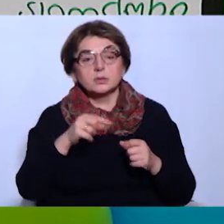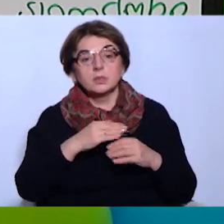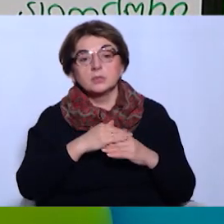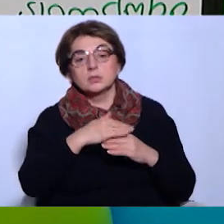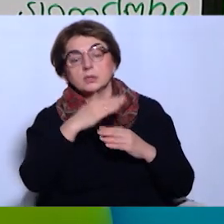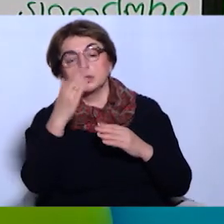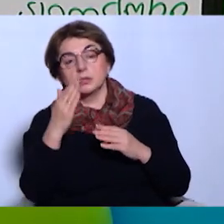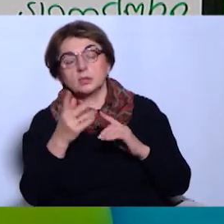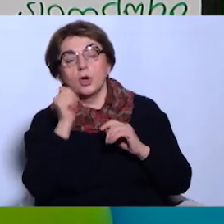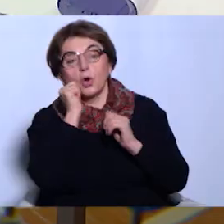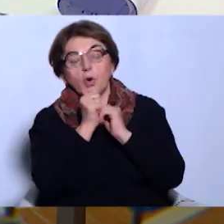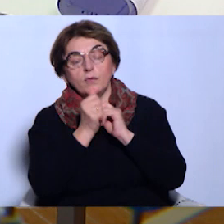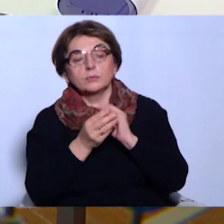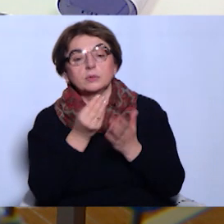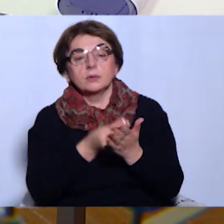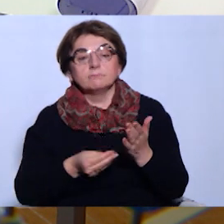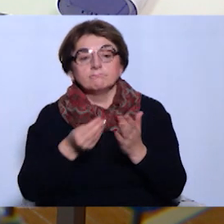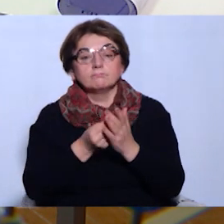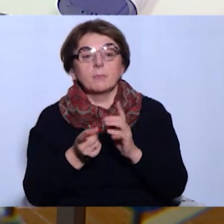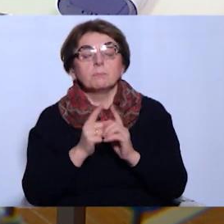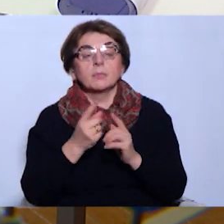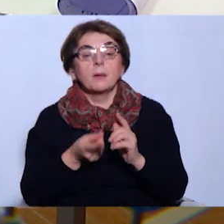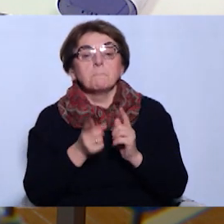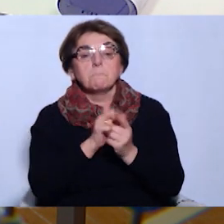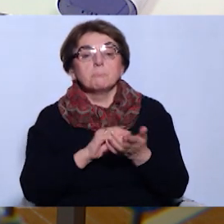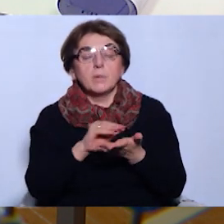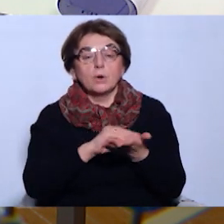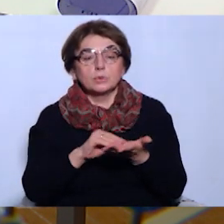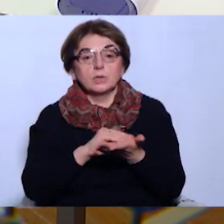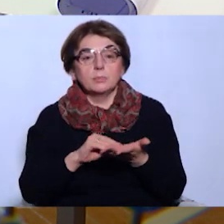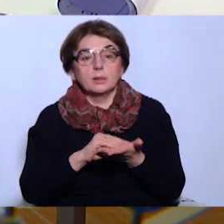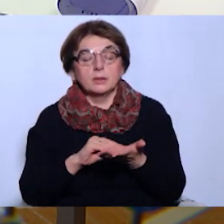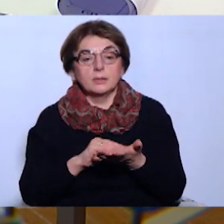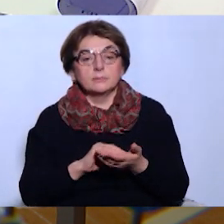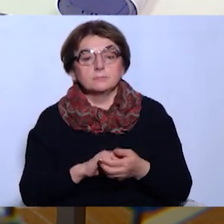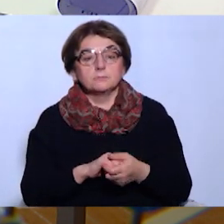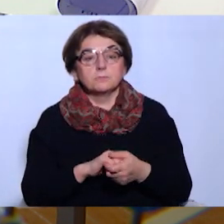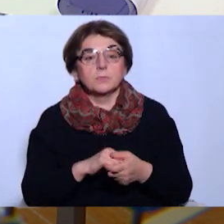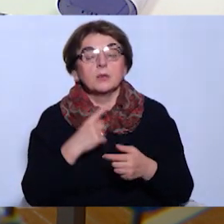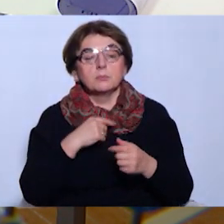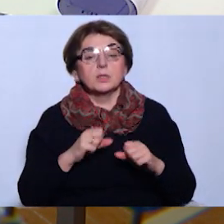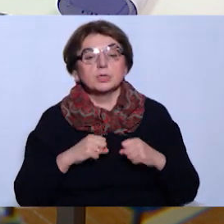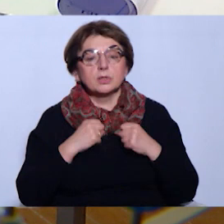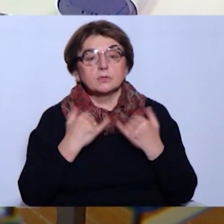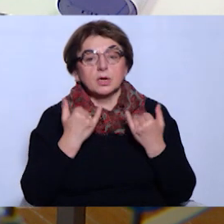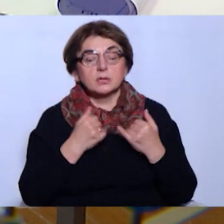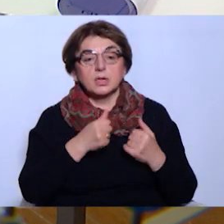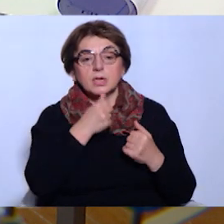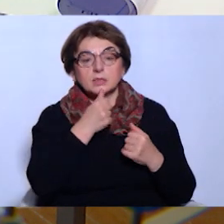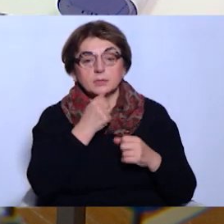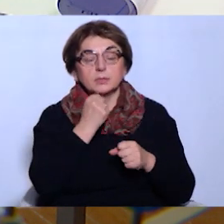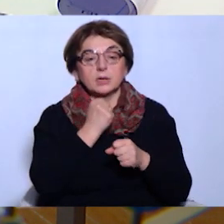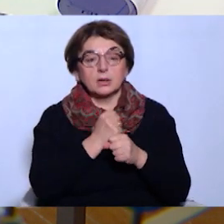პერიოდულად მეორდება. ანუ ნიშნავს, რომ ყოველი პერიოდის დაწყების დროს ეს თვისებები მეორდება. მე შევეცდები ეს თქვენ